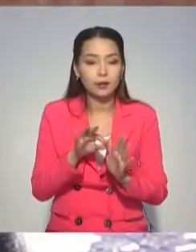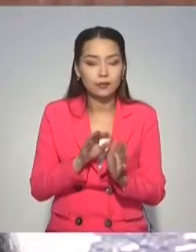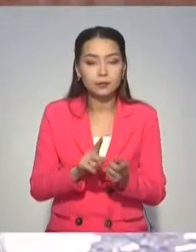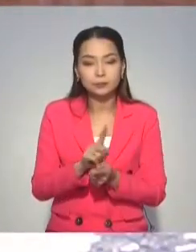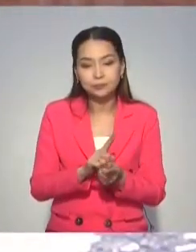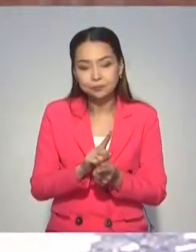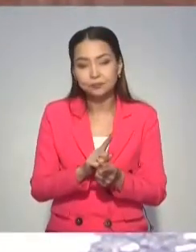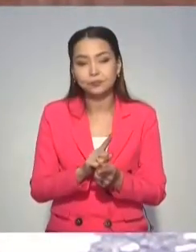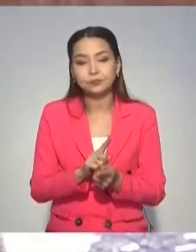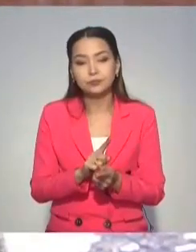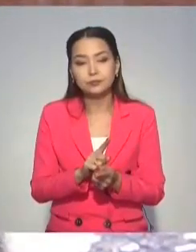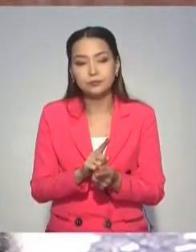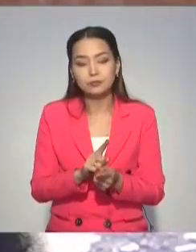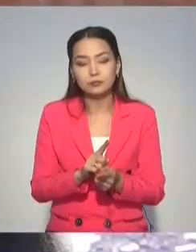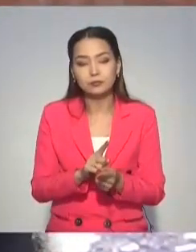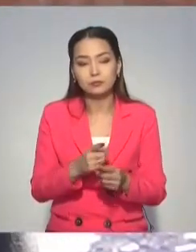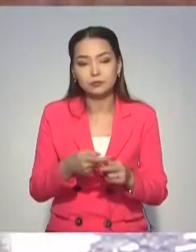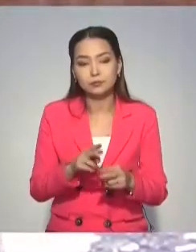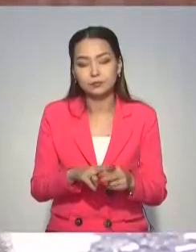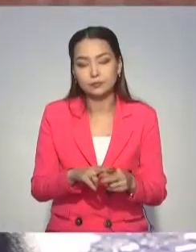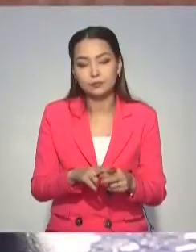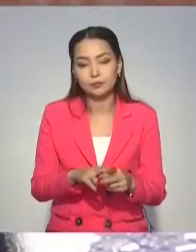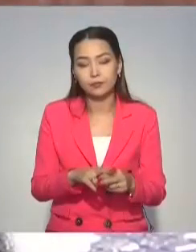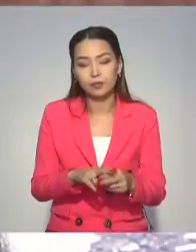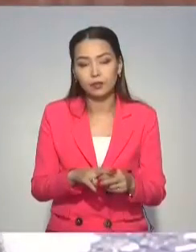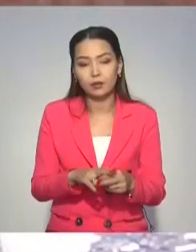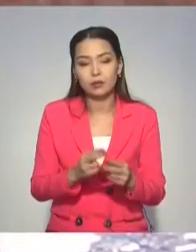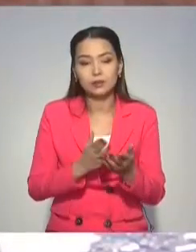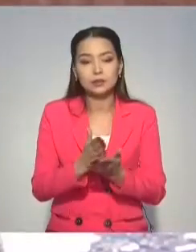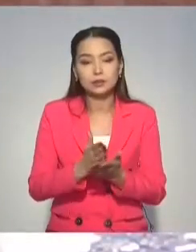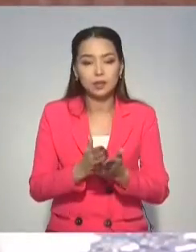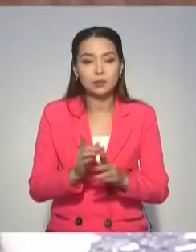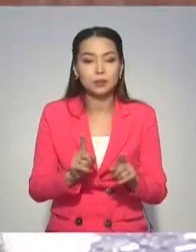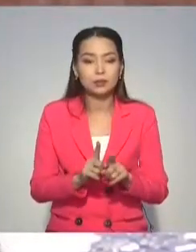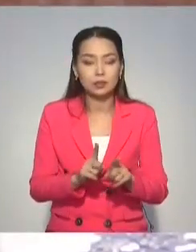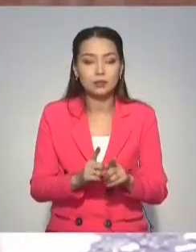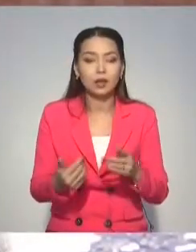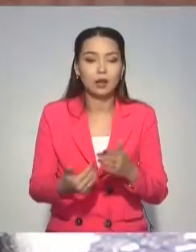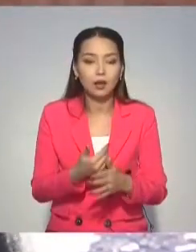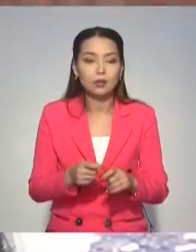арқылы белгілі түбегейлі елдегі іргелі саяси институттарды